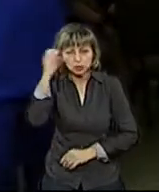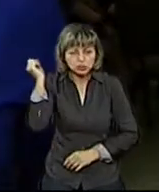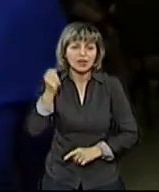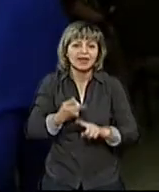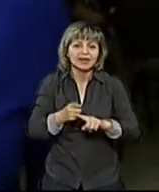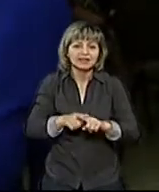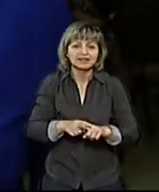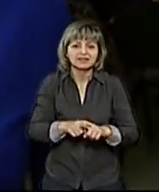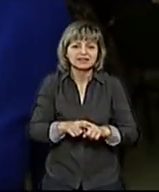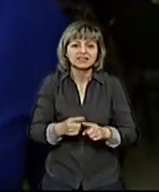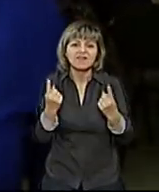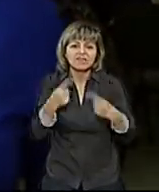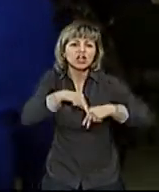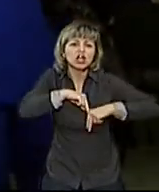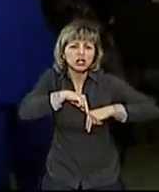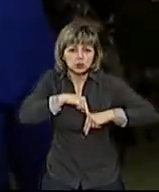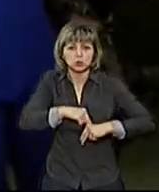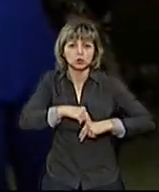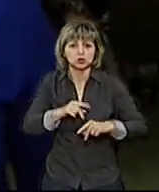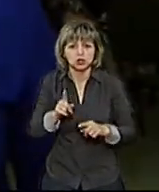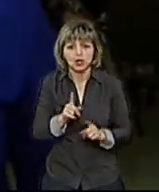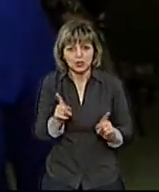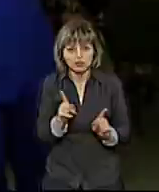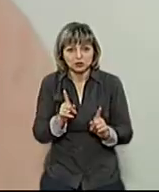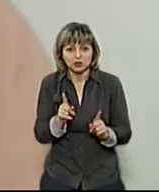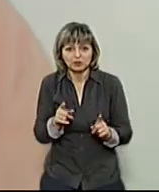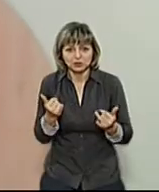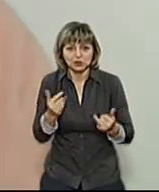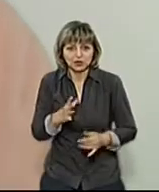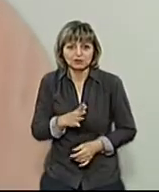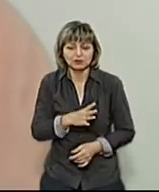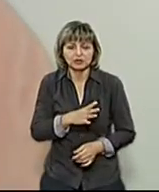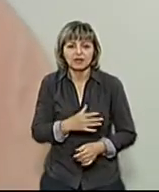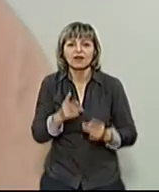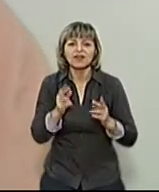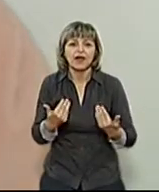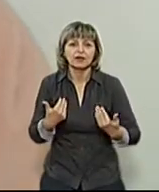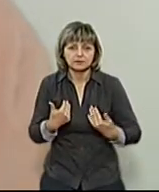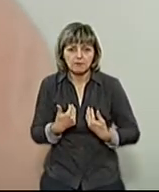це все те, що великий труд насправді, щоб дожити до цього дня. Як на мене, то